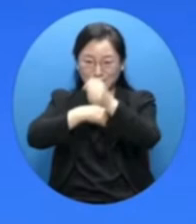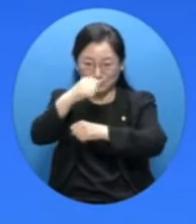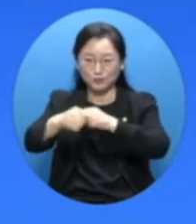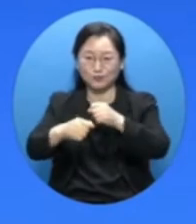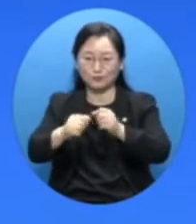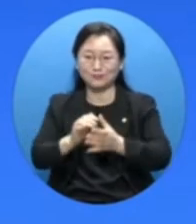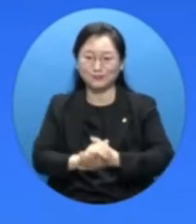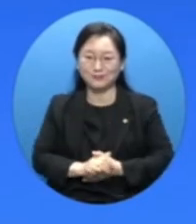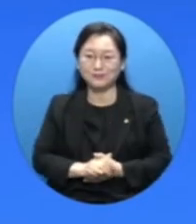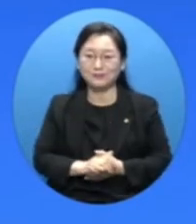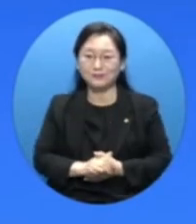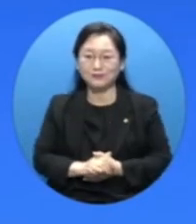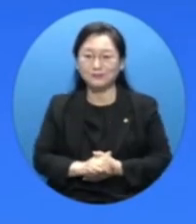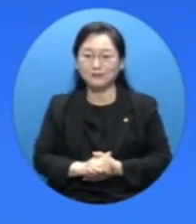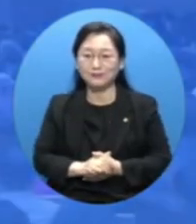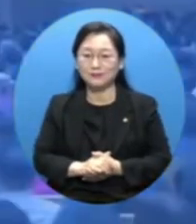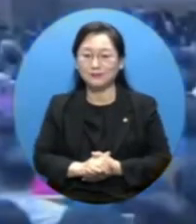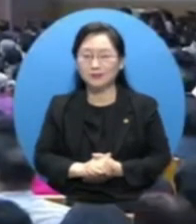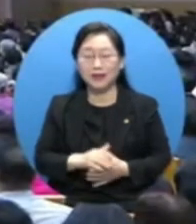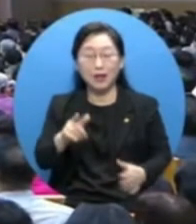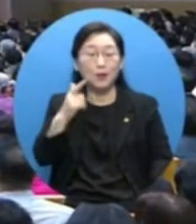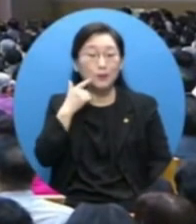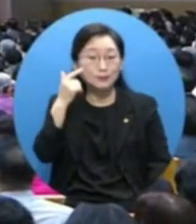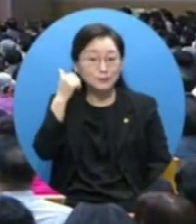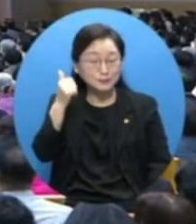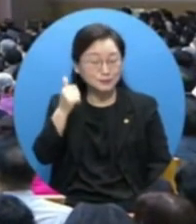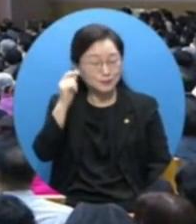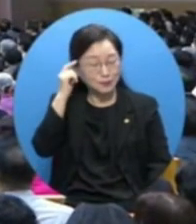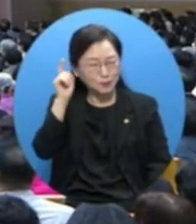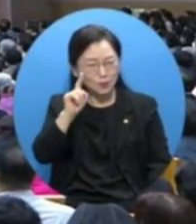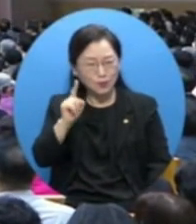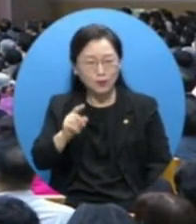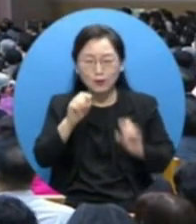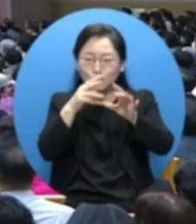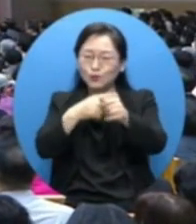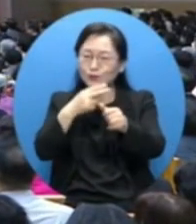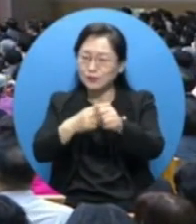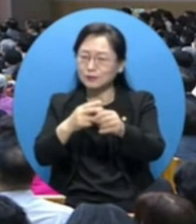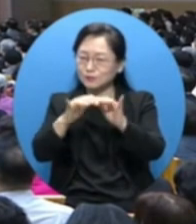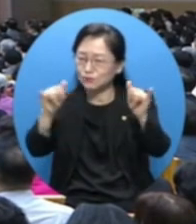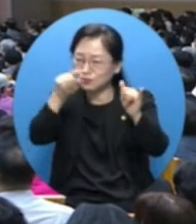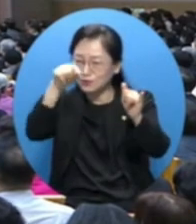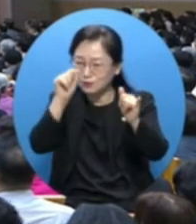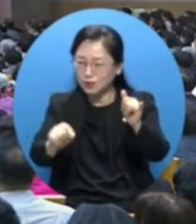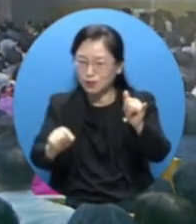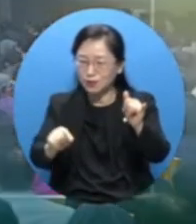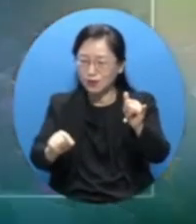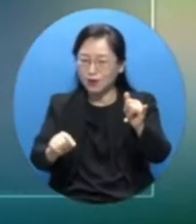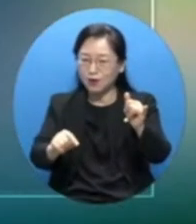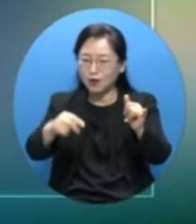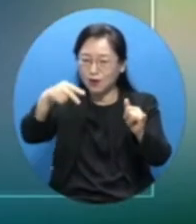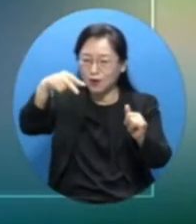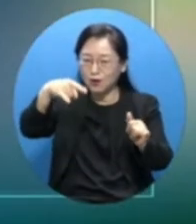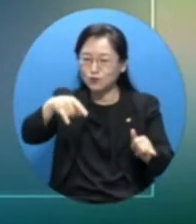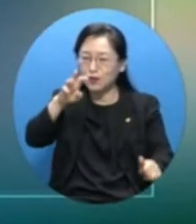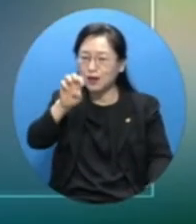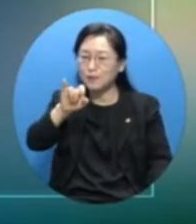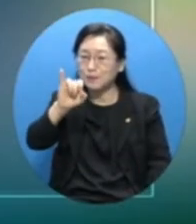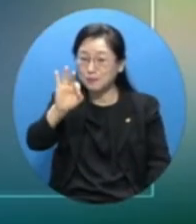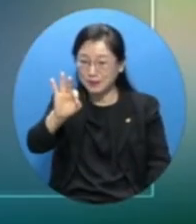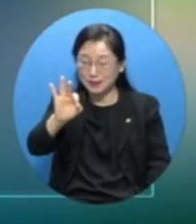것입니다. 저는 우리나라에 온 수많은 선교사님 가운데 엘리자베스 셰핑 서서평